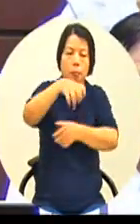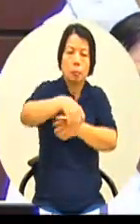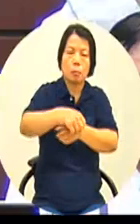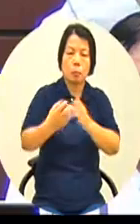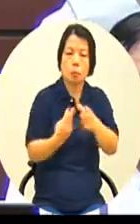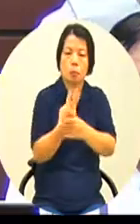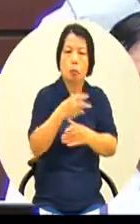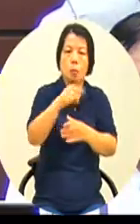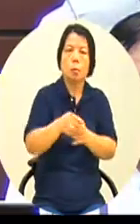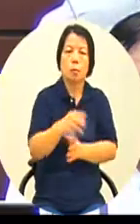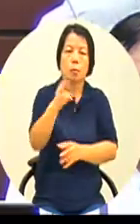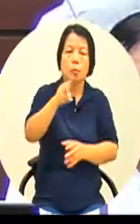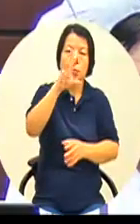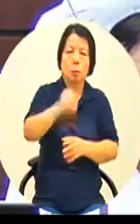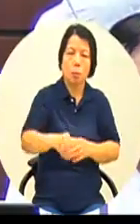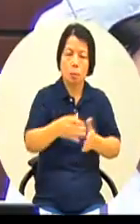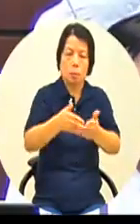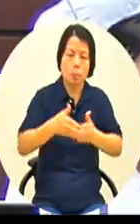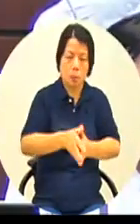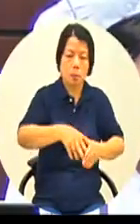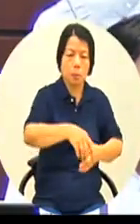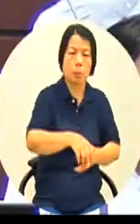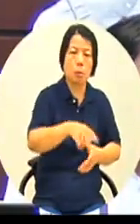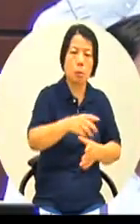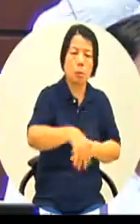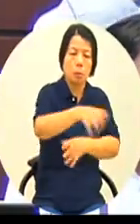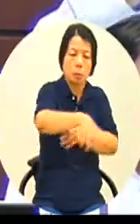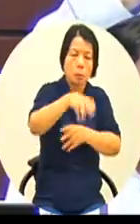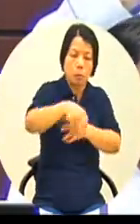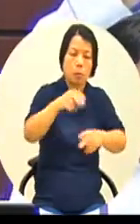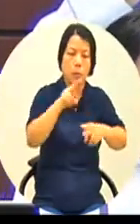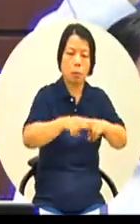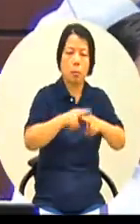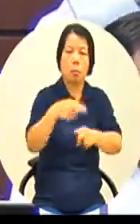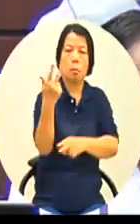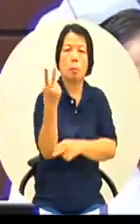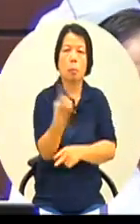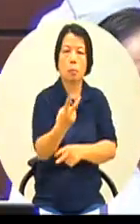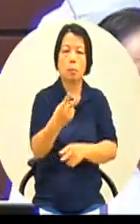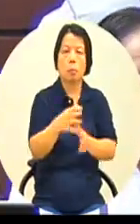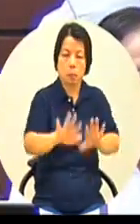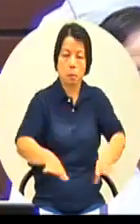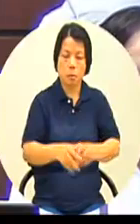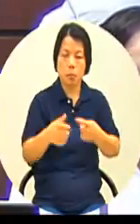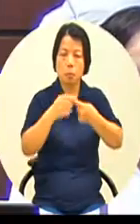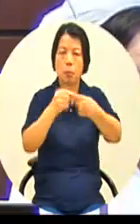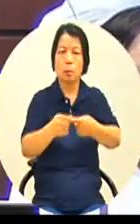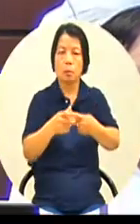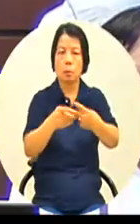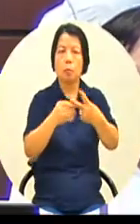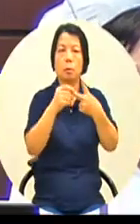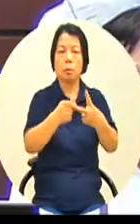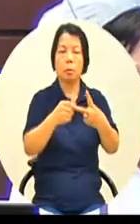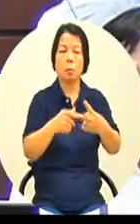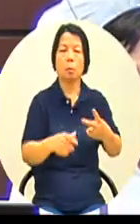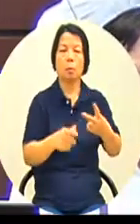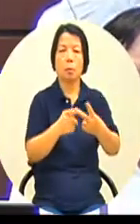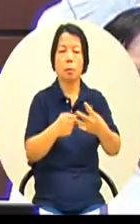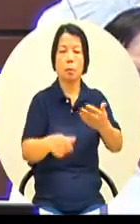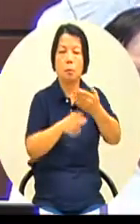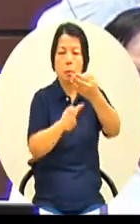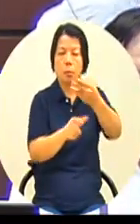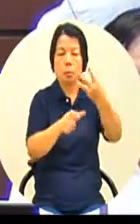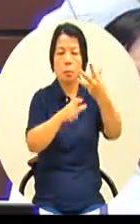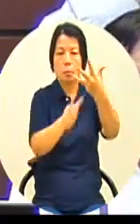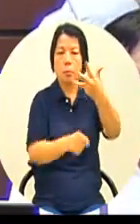这个2000万，那是要挖两口井，不是一口尔。所以即马第二口井的部分呢，即马目前八月才开始开挖，